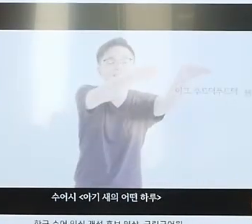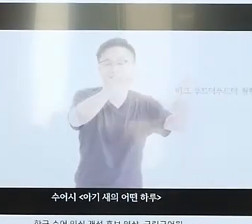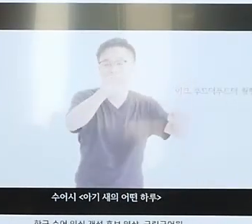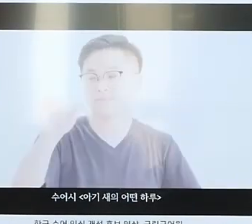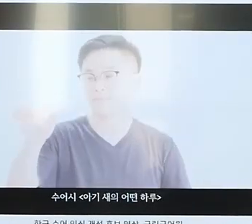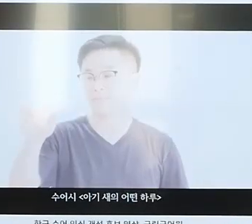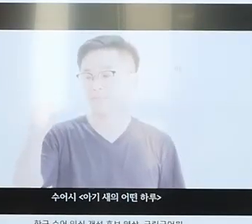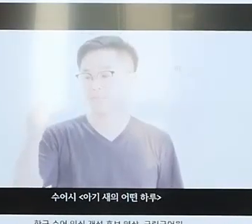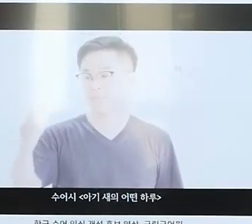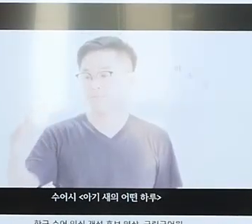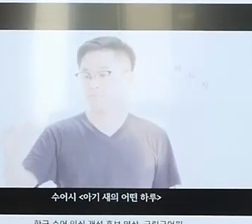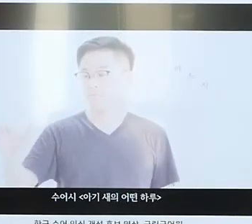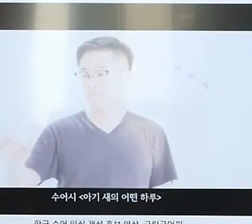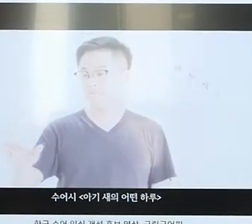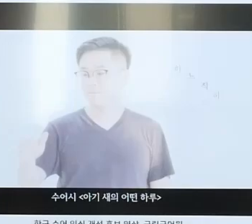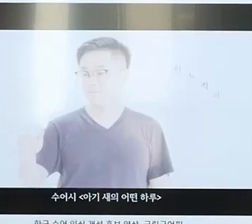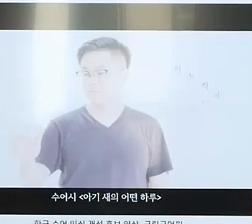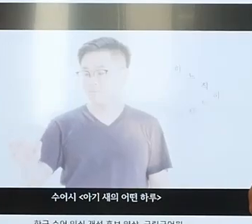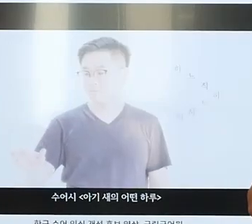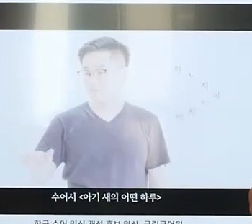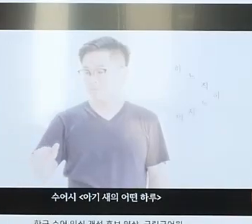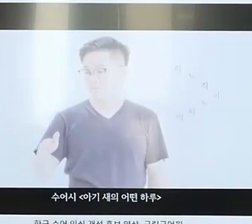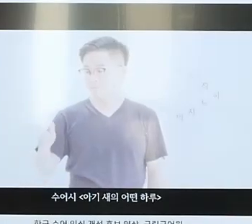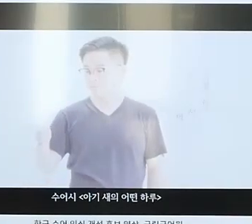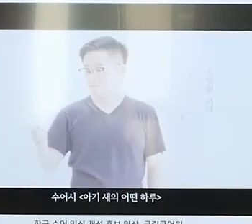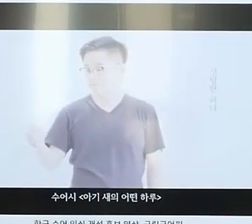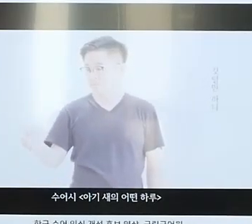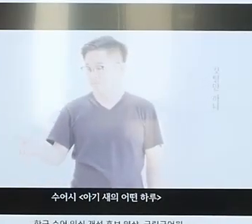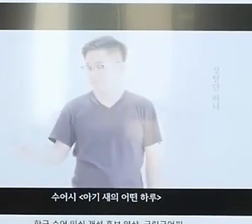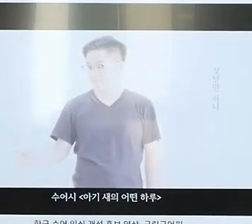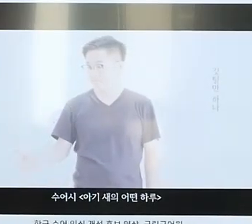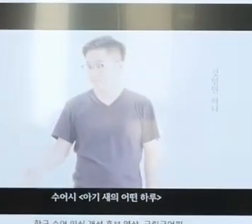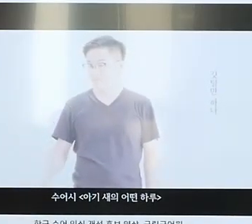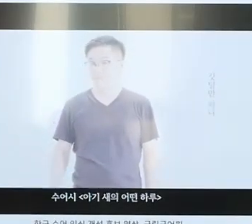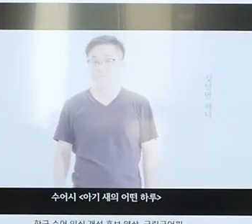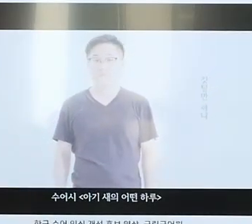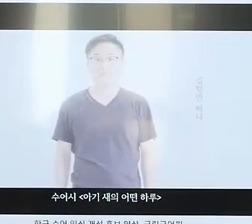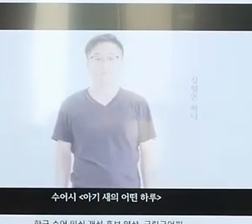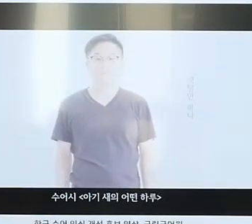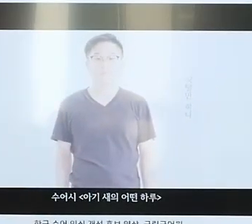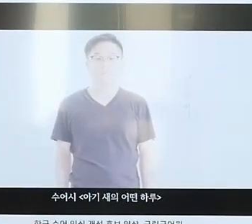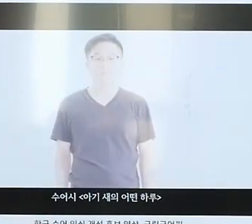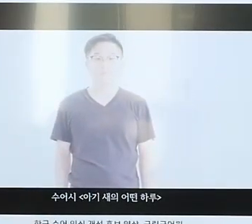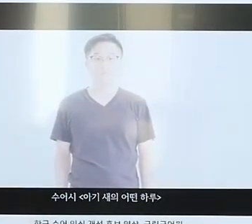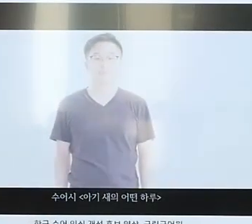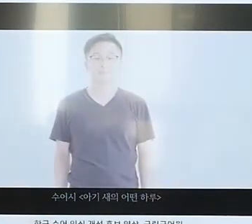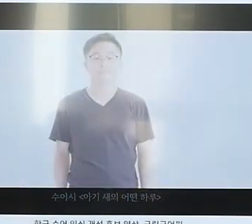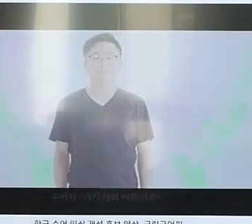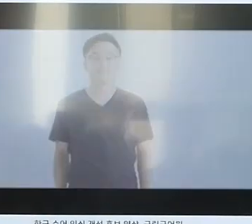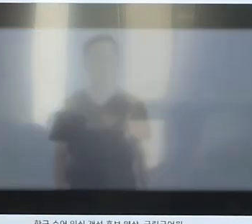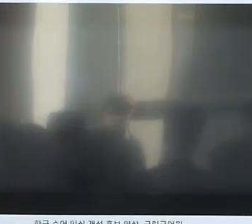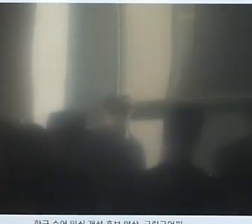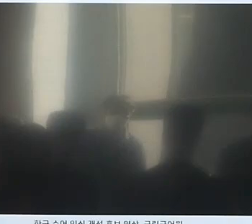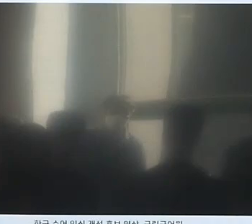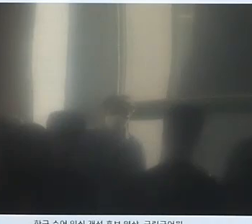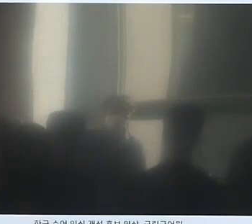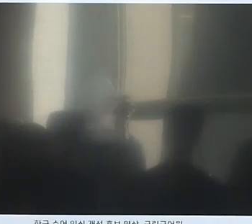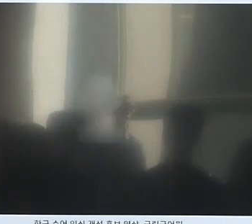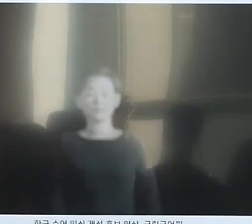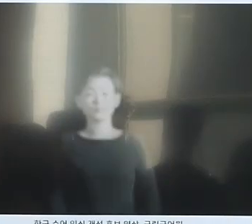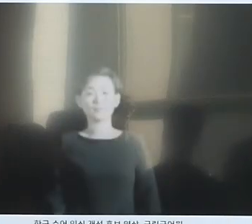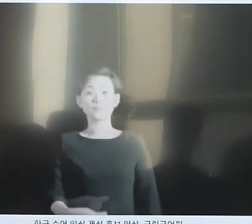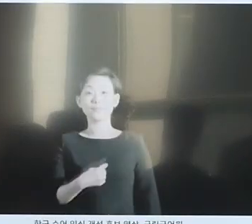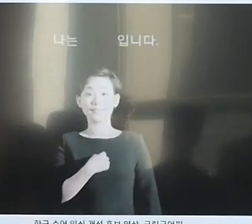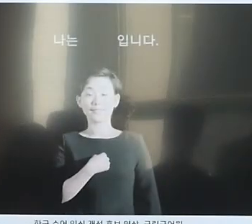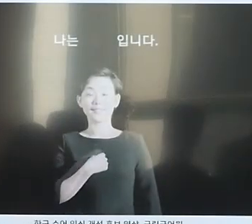중에 굉장히 인상적인 문구가 있었는데 누군가에게는 가능한 일이 농인들에게도 가능해집니다라는 문구가 굉장히 저는